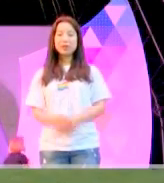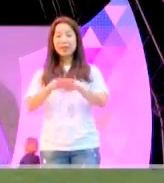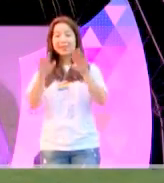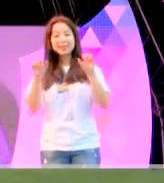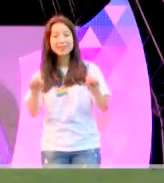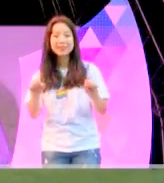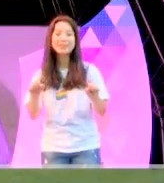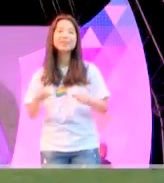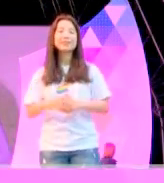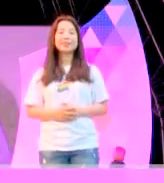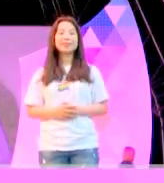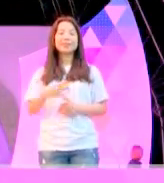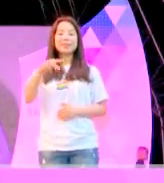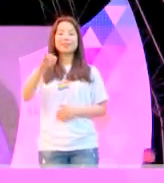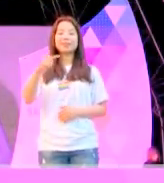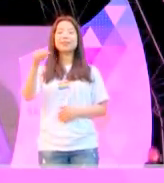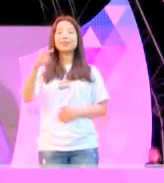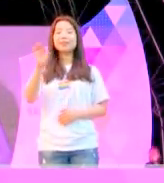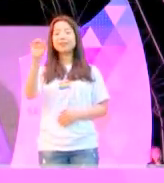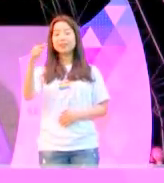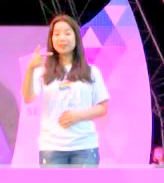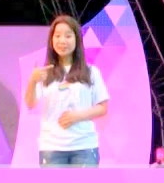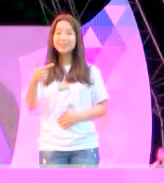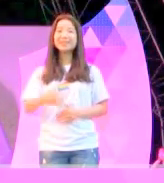안녕하세요. 신승윤입니다.